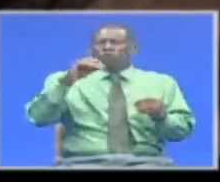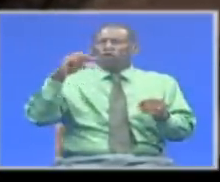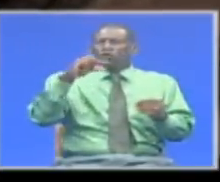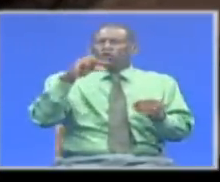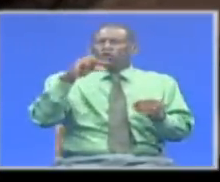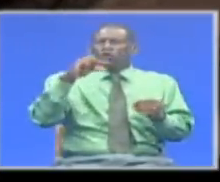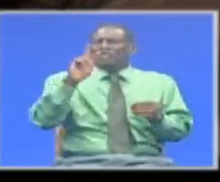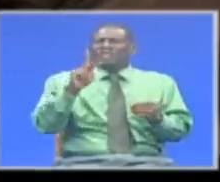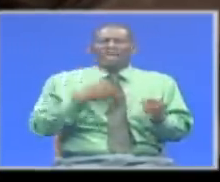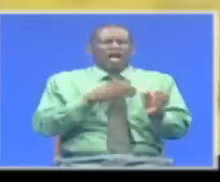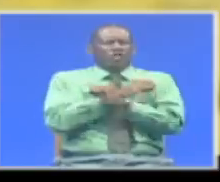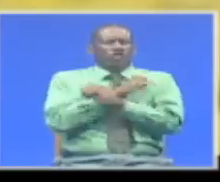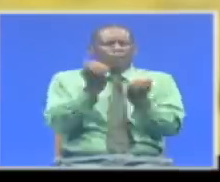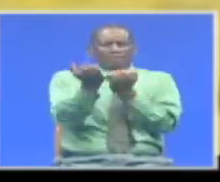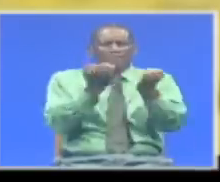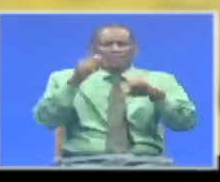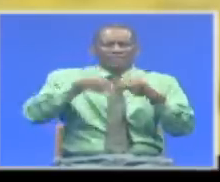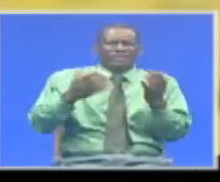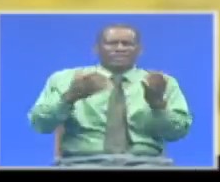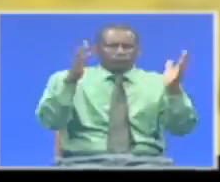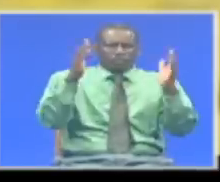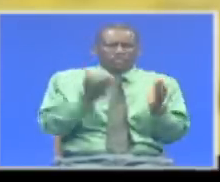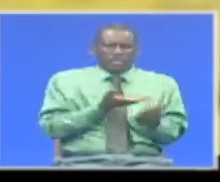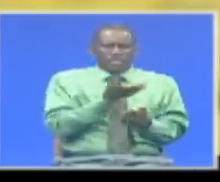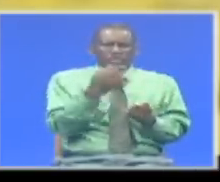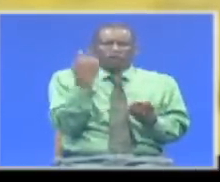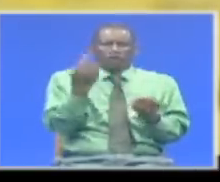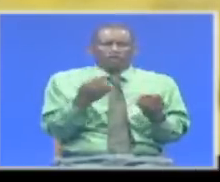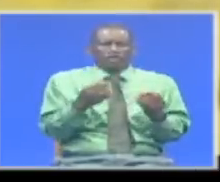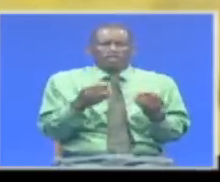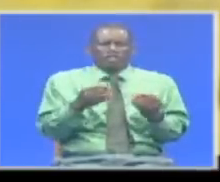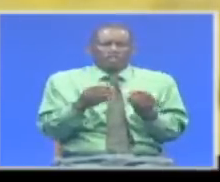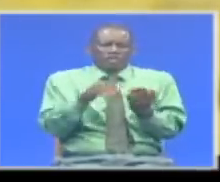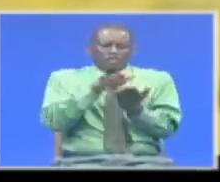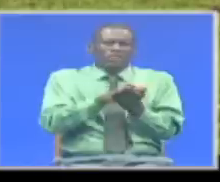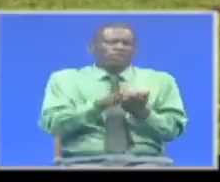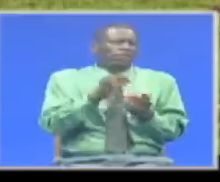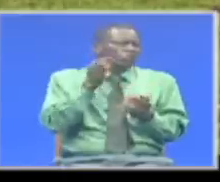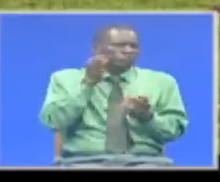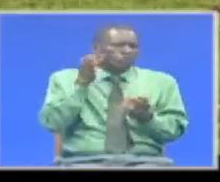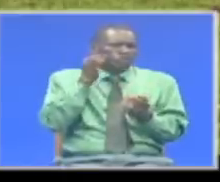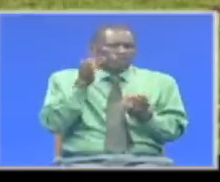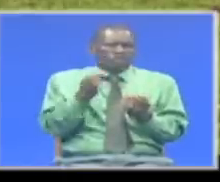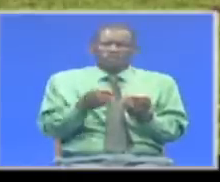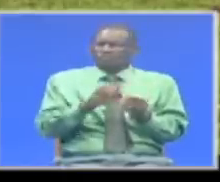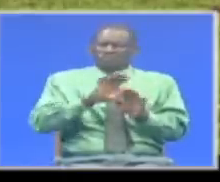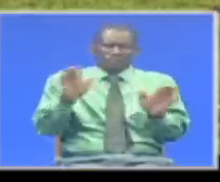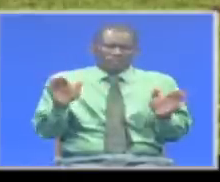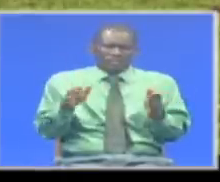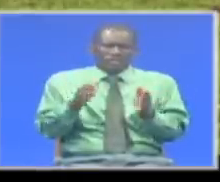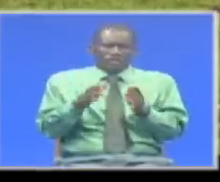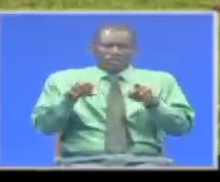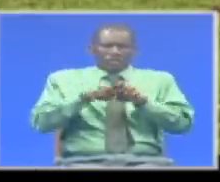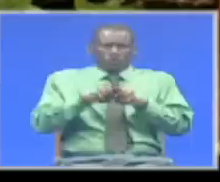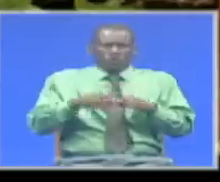hawakuwa na biashara mingi kwa msituni. Walikuwa tu ni kufuga nyuki na kuyaka hiyo msinga. Na hata ulanguzi